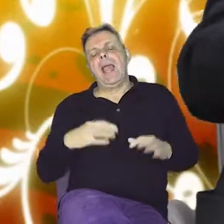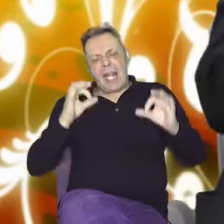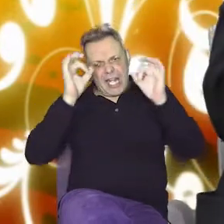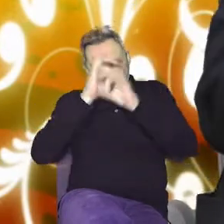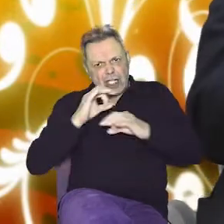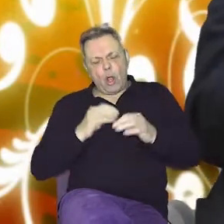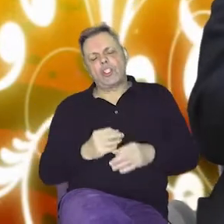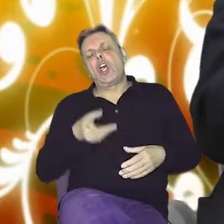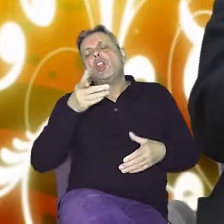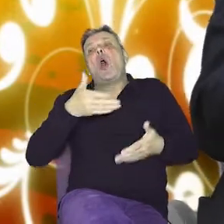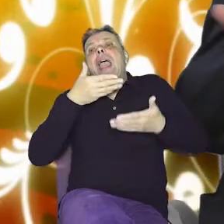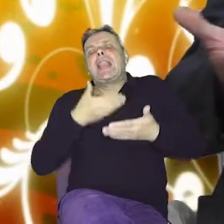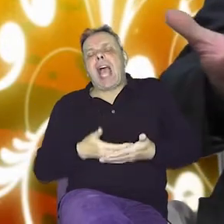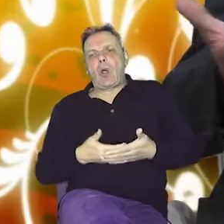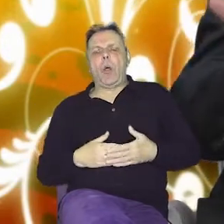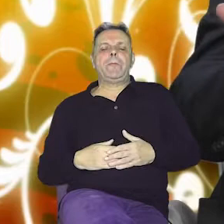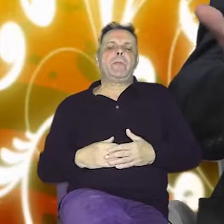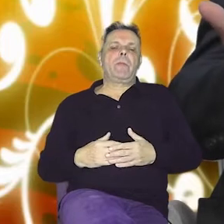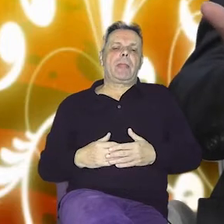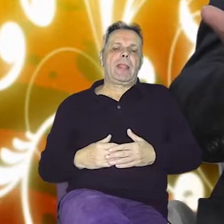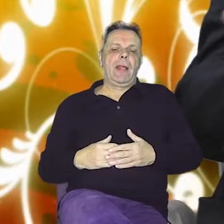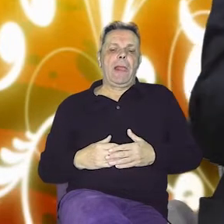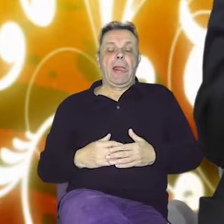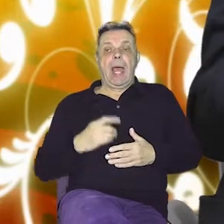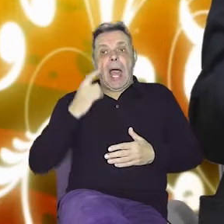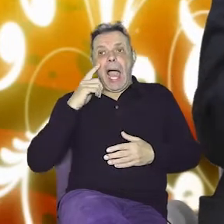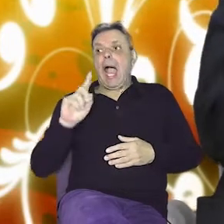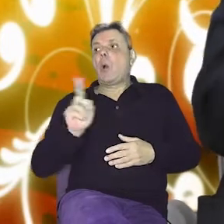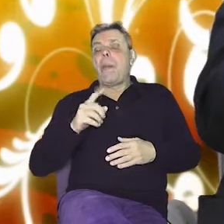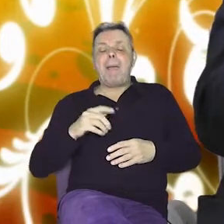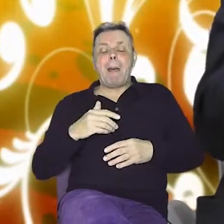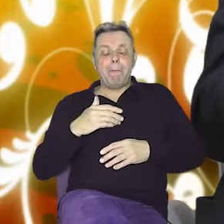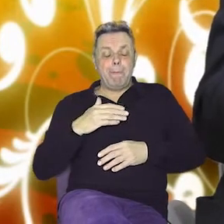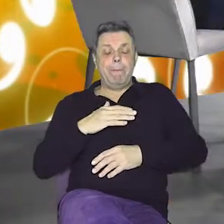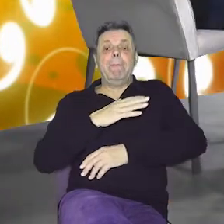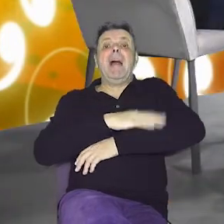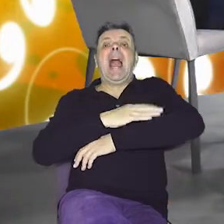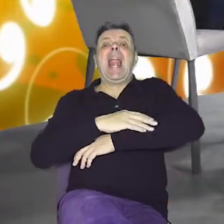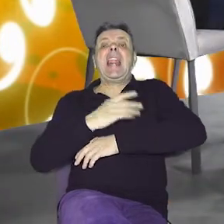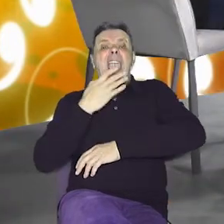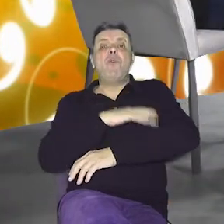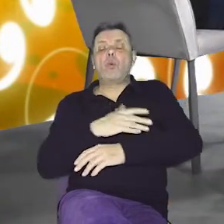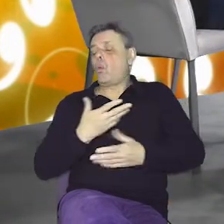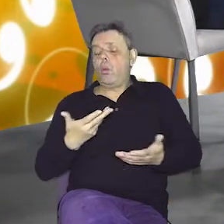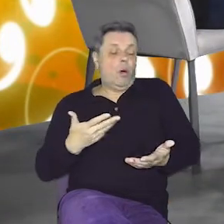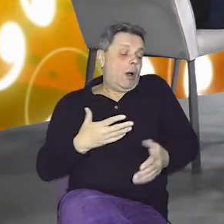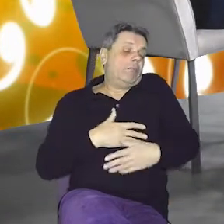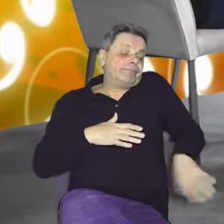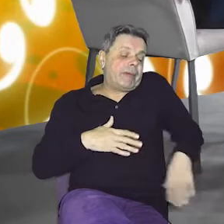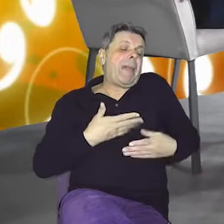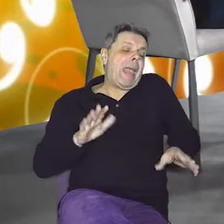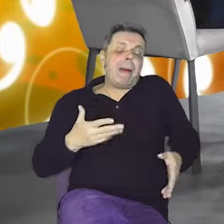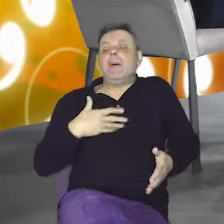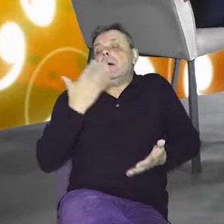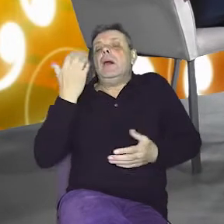nažalost, tako je, ne, mislim, ne mogu si pomoć, ne, ako nemam lijevu ruku, moram sve sa desnom, ne?